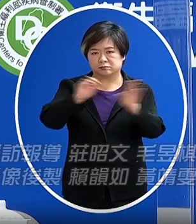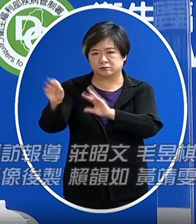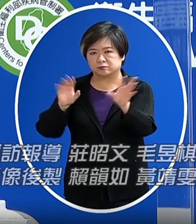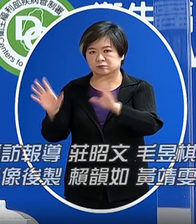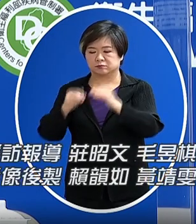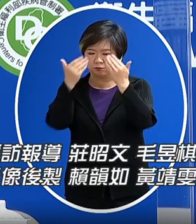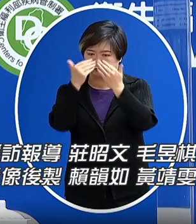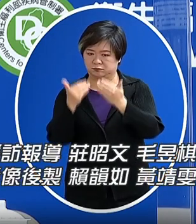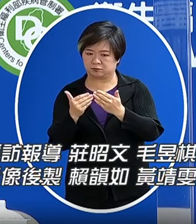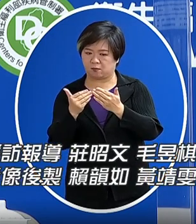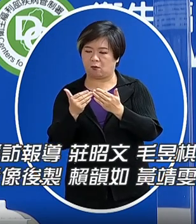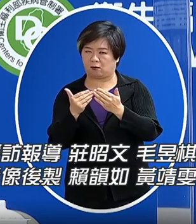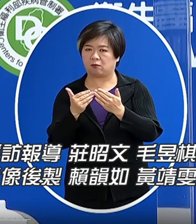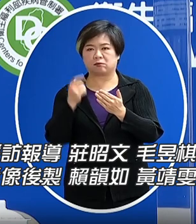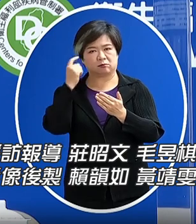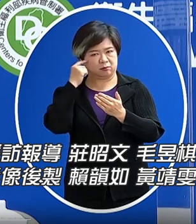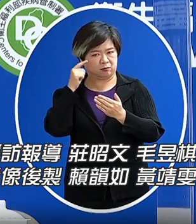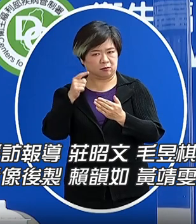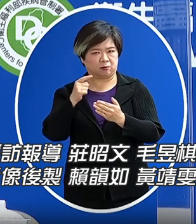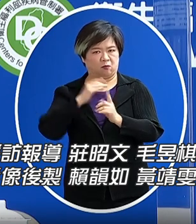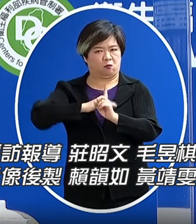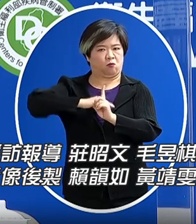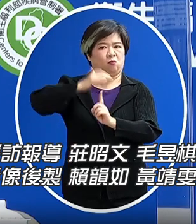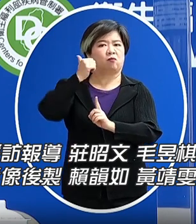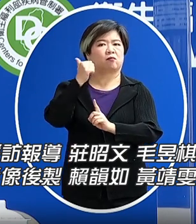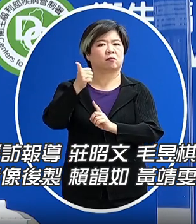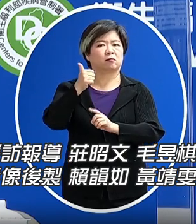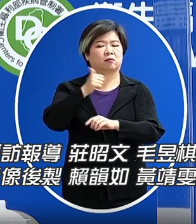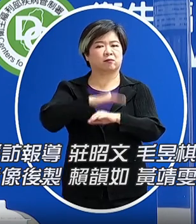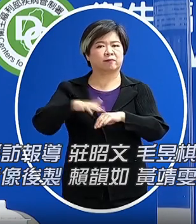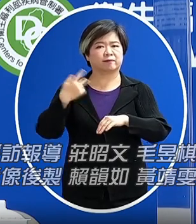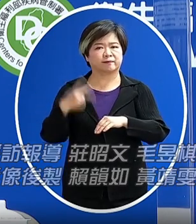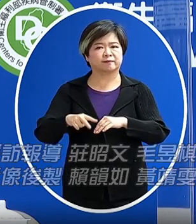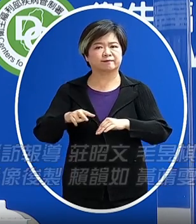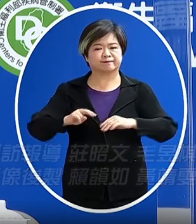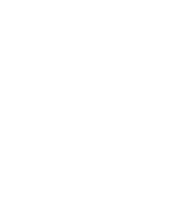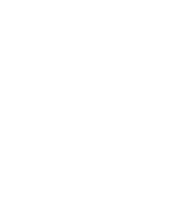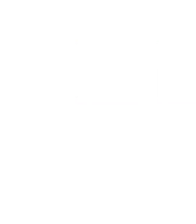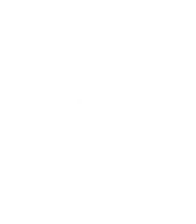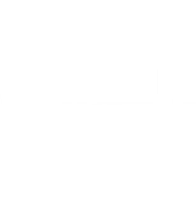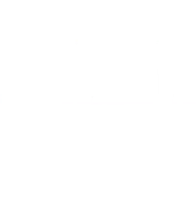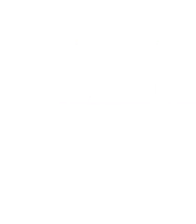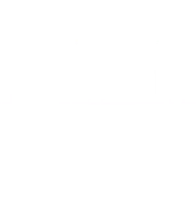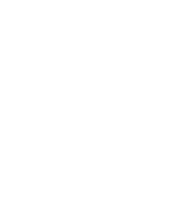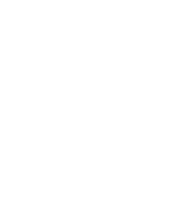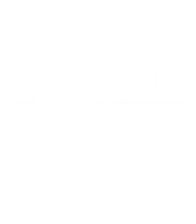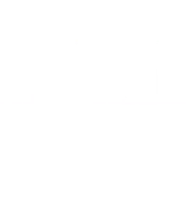解说怎么样施打的效益是最高，那我们也会进行滚动式的检讨。